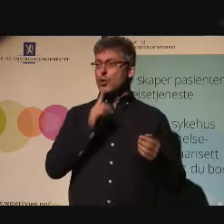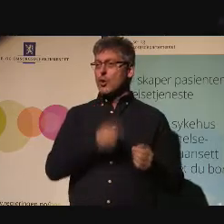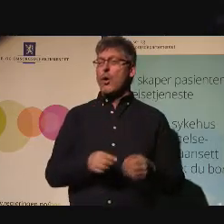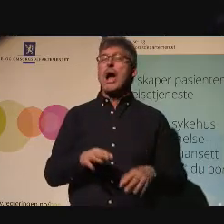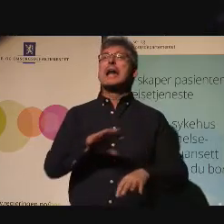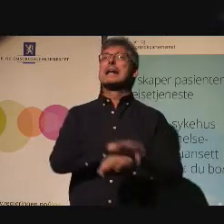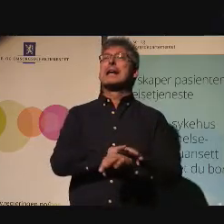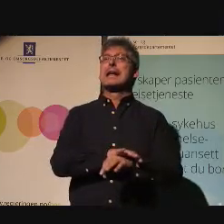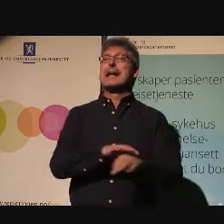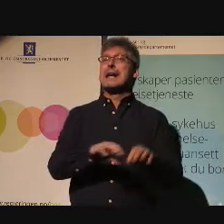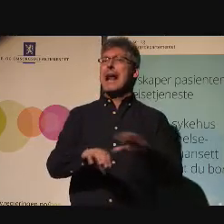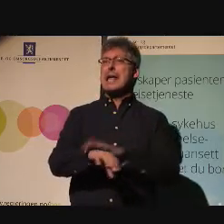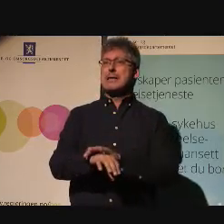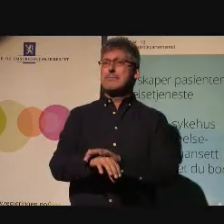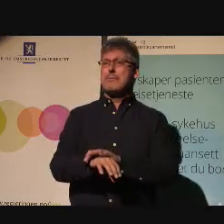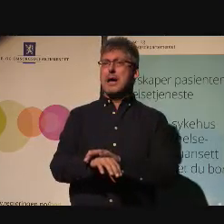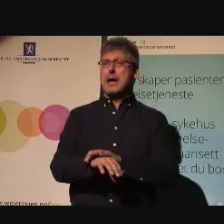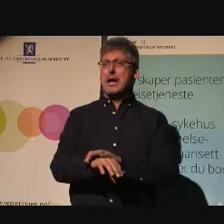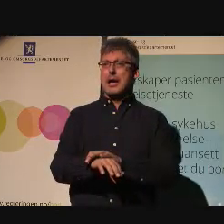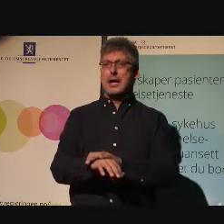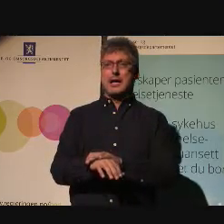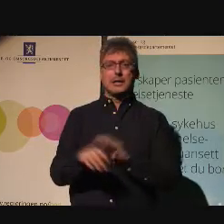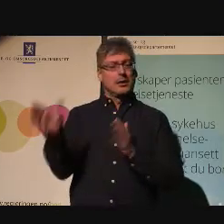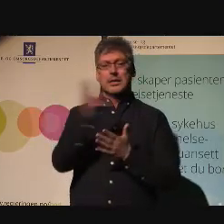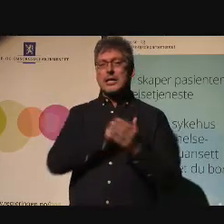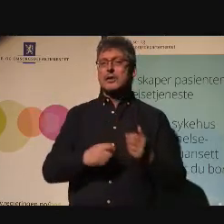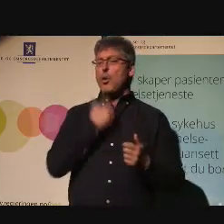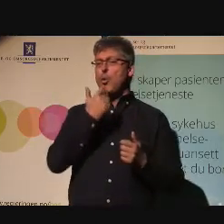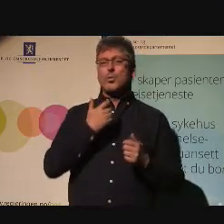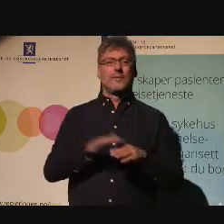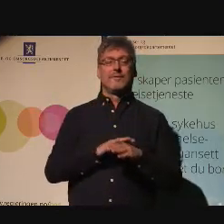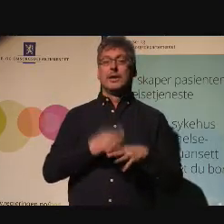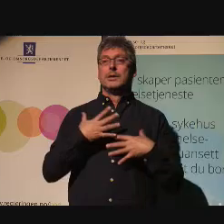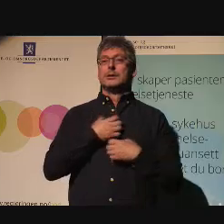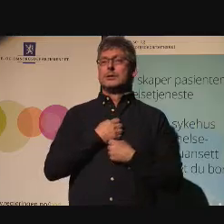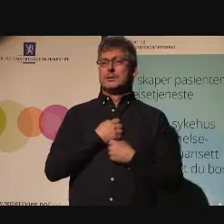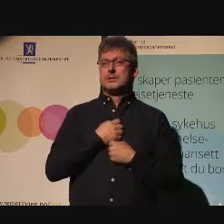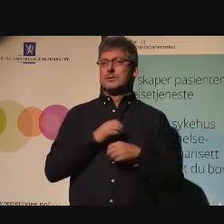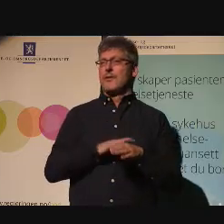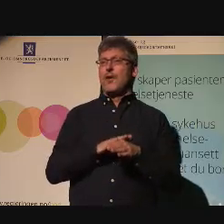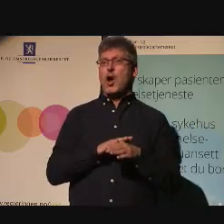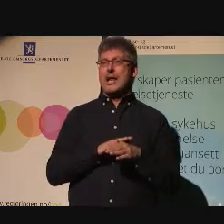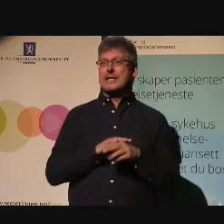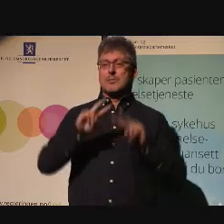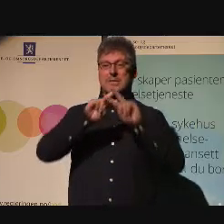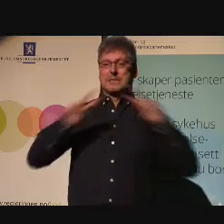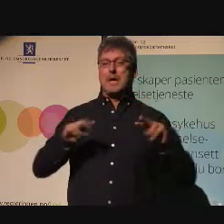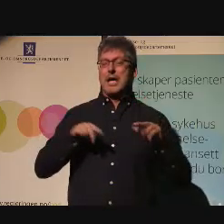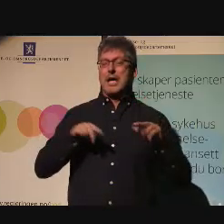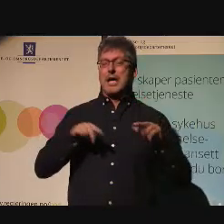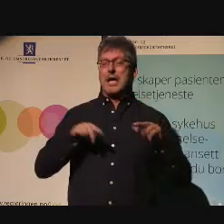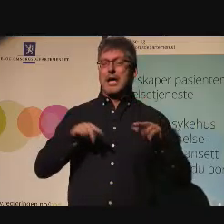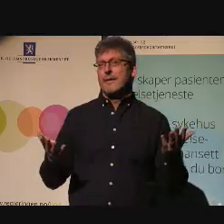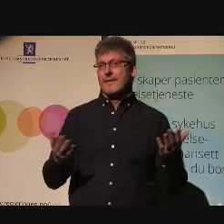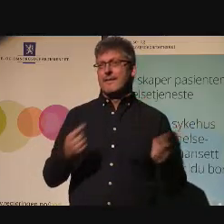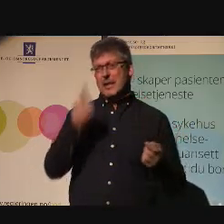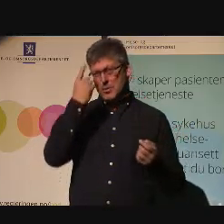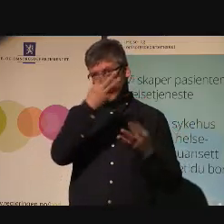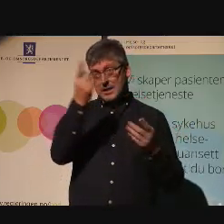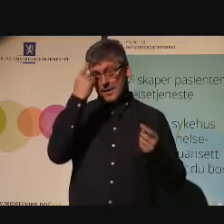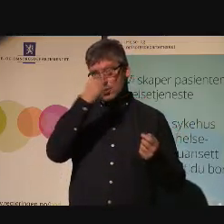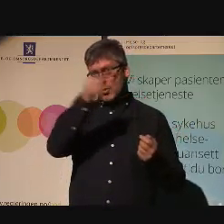Reimer kan gi ungdom følelse av angst og være innesperret. Det tror jeg også de fleste forstår. Så sier hun noe